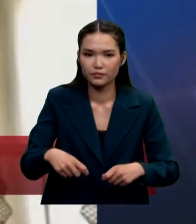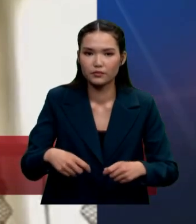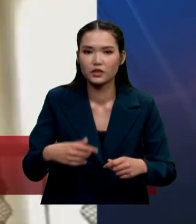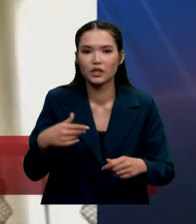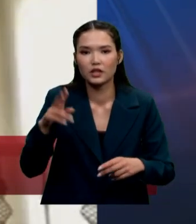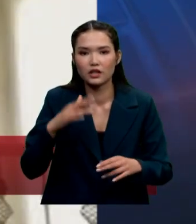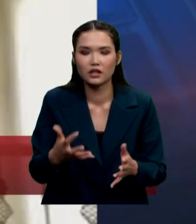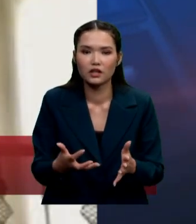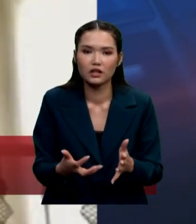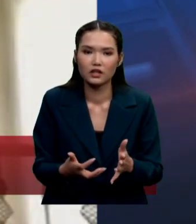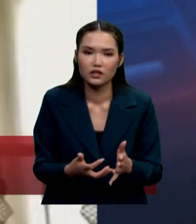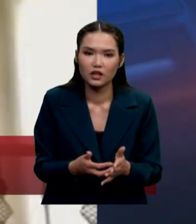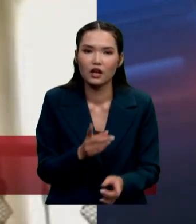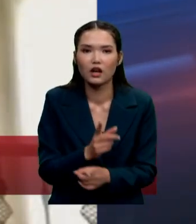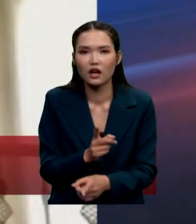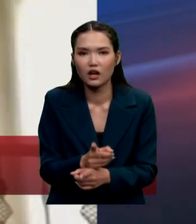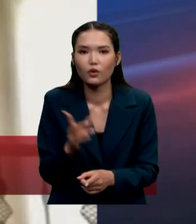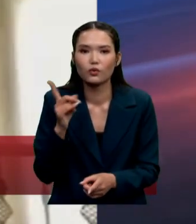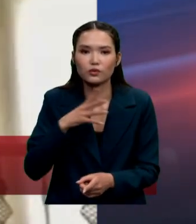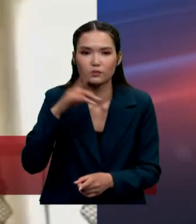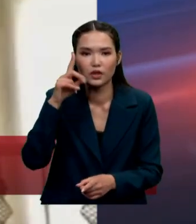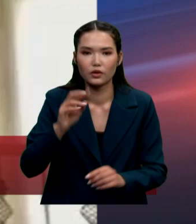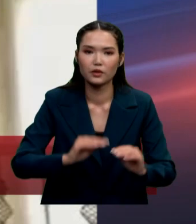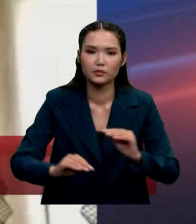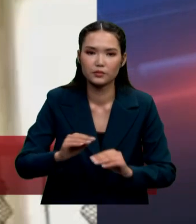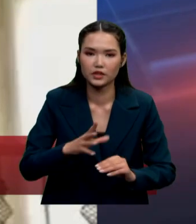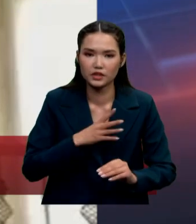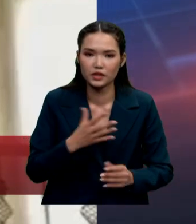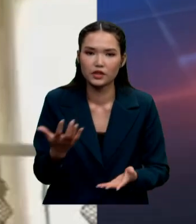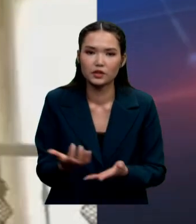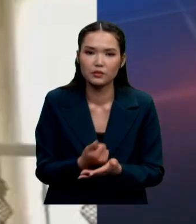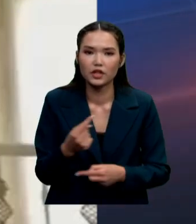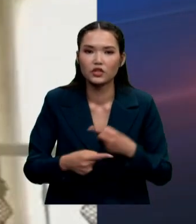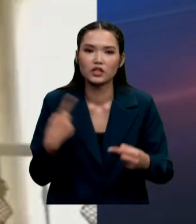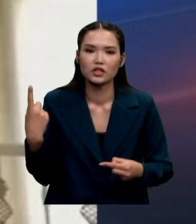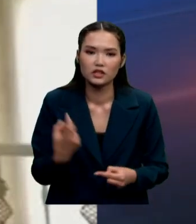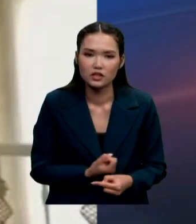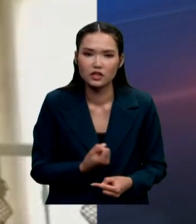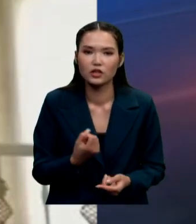Соответственно, это ограничение, которое вот сейчас открыли, получается, через неделю